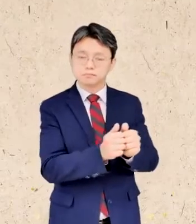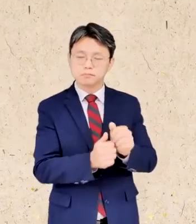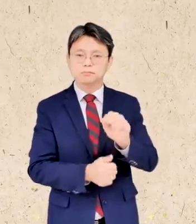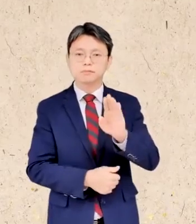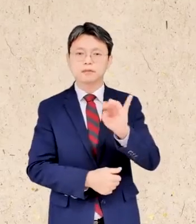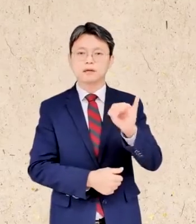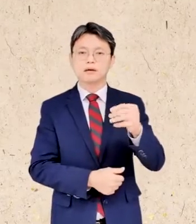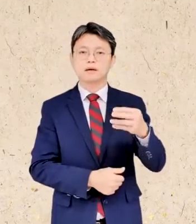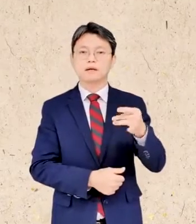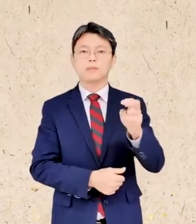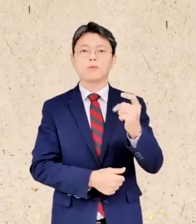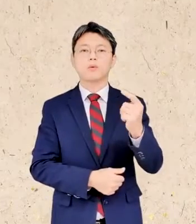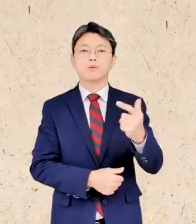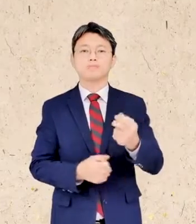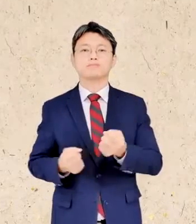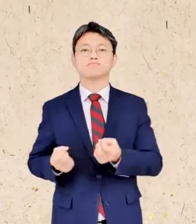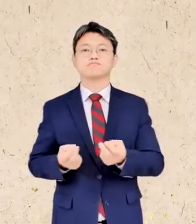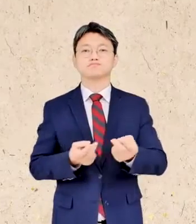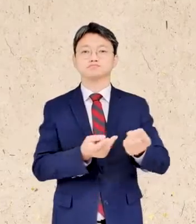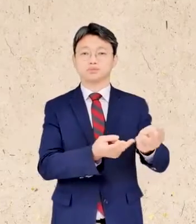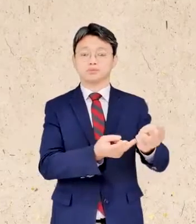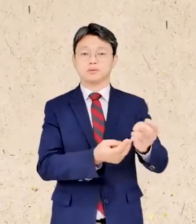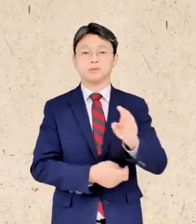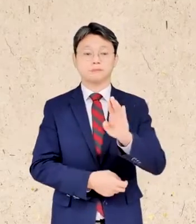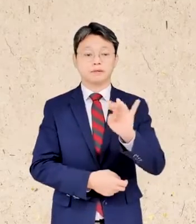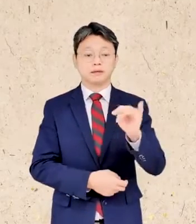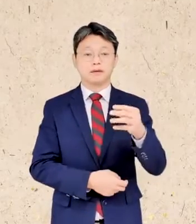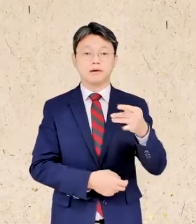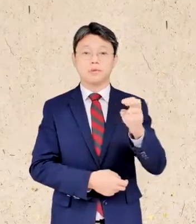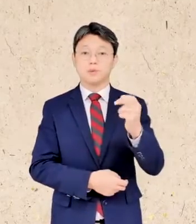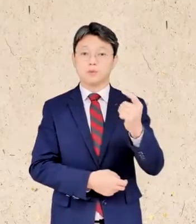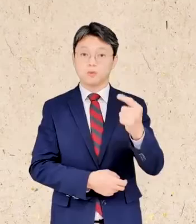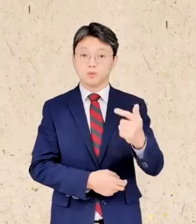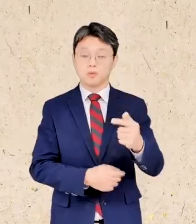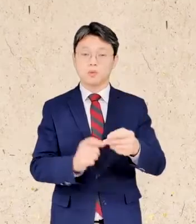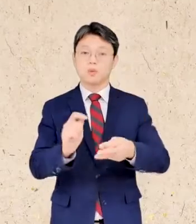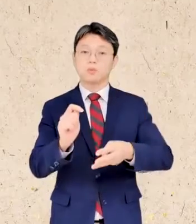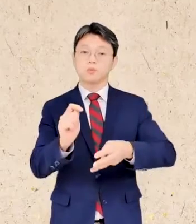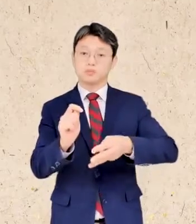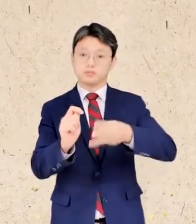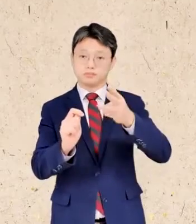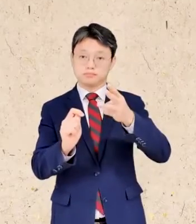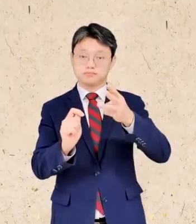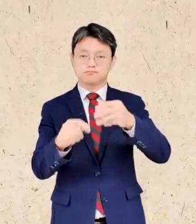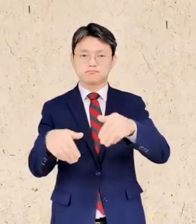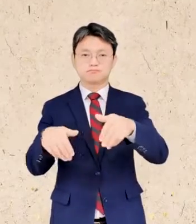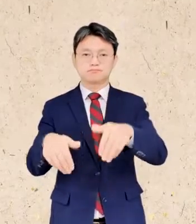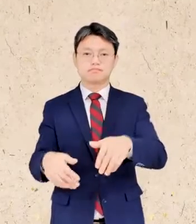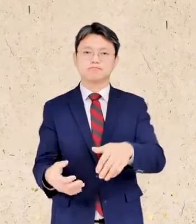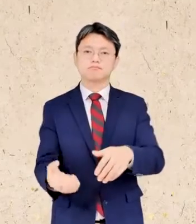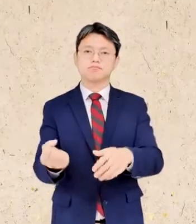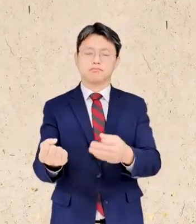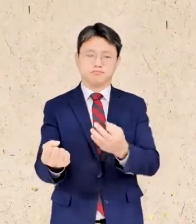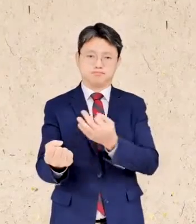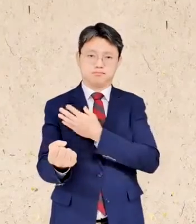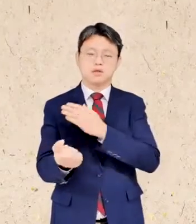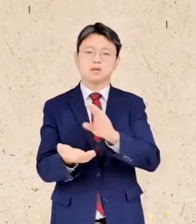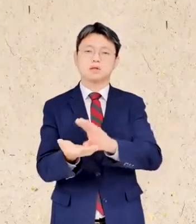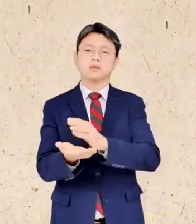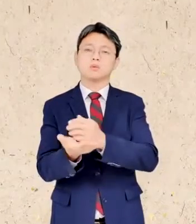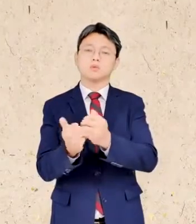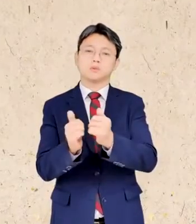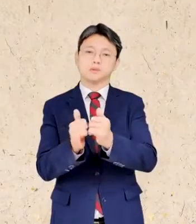빌레몬에게 썼습니다. 사실 빌레몬은 도시 골로새에 살았던 노예를 소유한 부유한